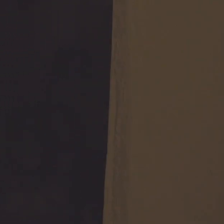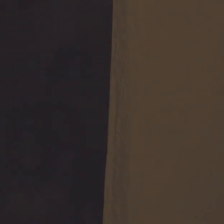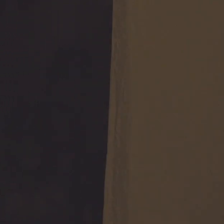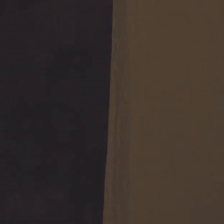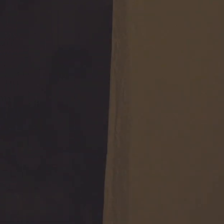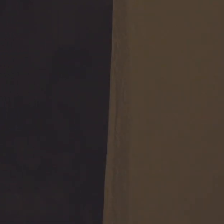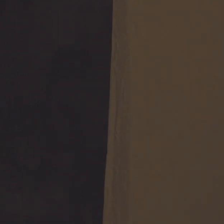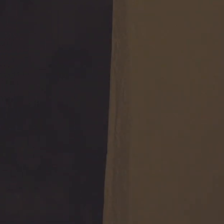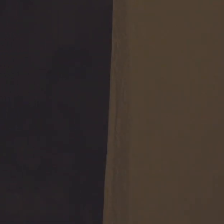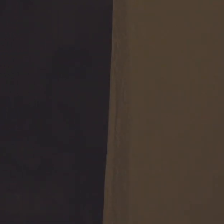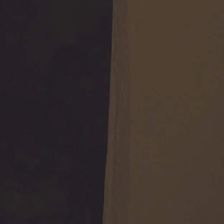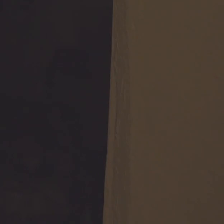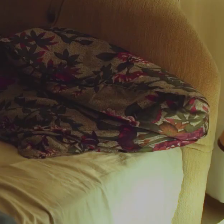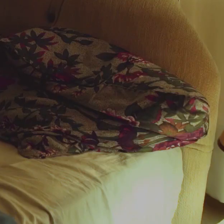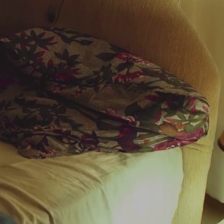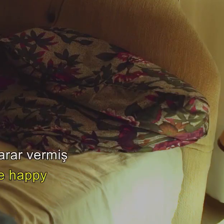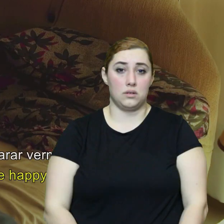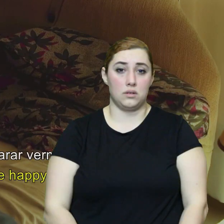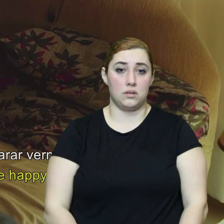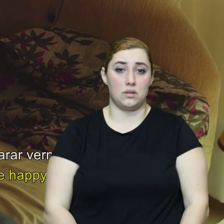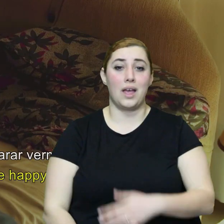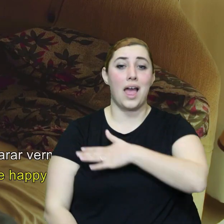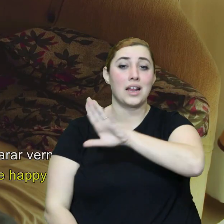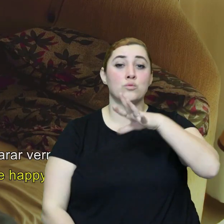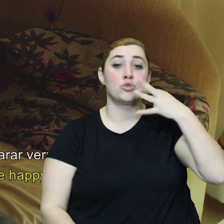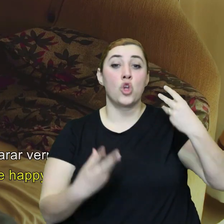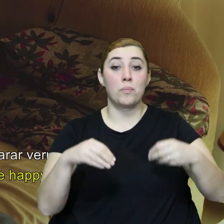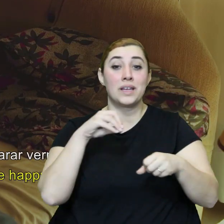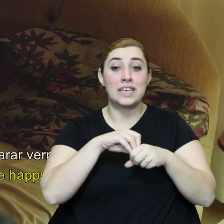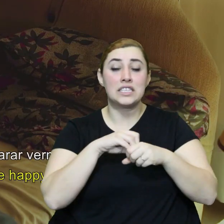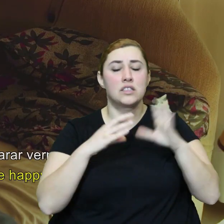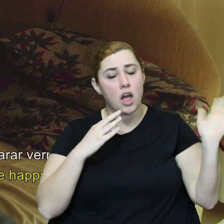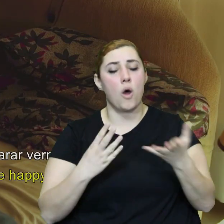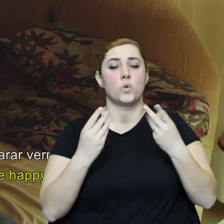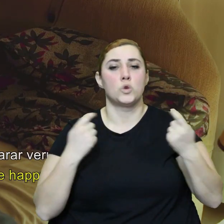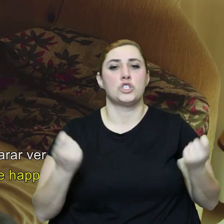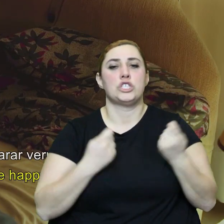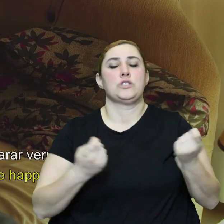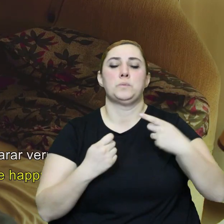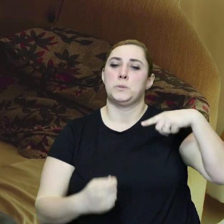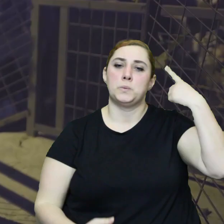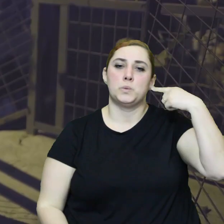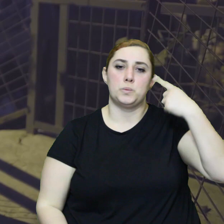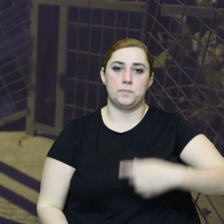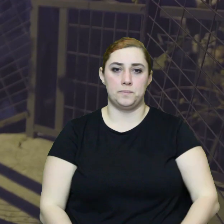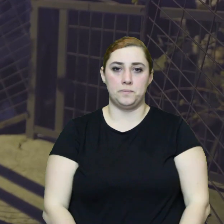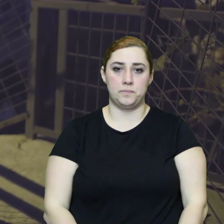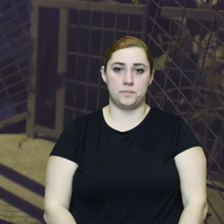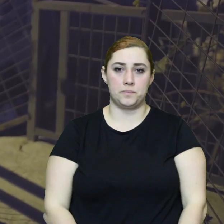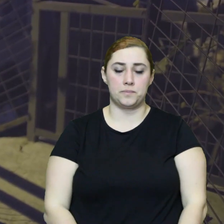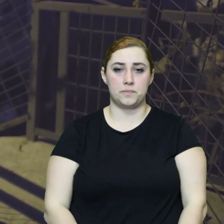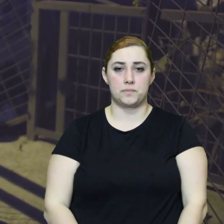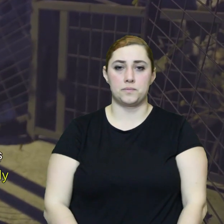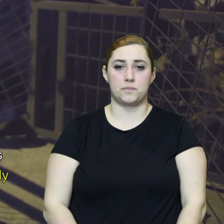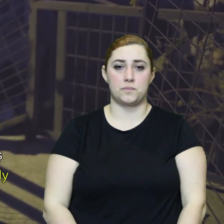Odaya girince duraksadı, kardeşi uyuyakalmış. Herkesi mutlu etmek için daha çok çalışmaya karar vermiş. Alacakaranlık zamanlar